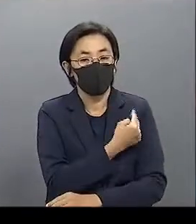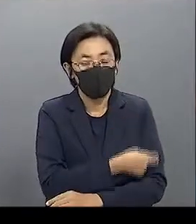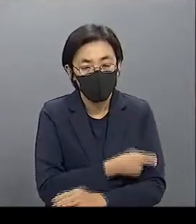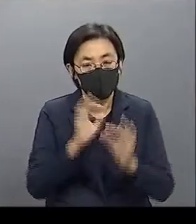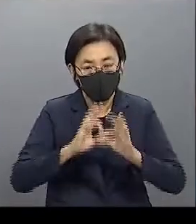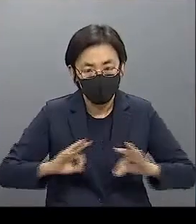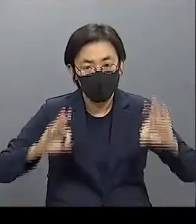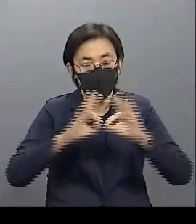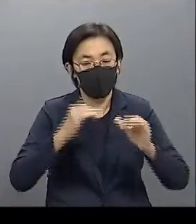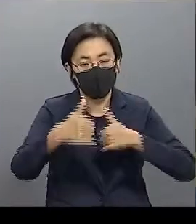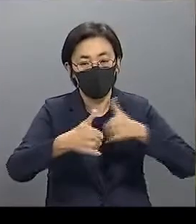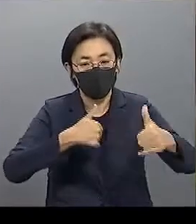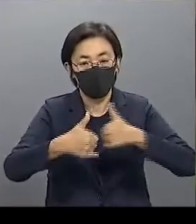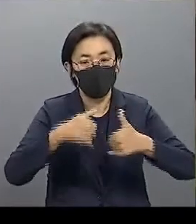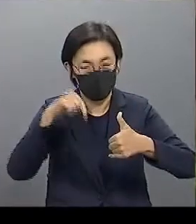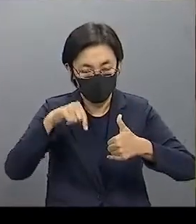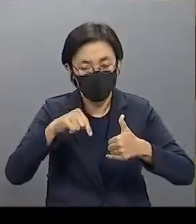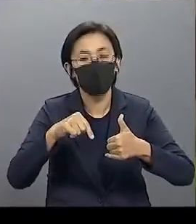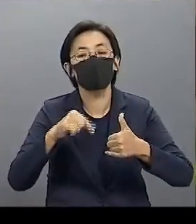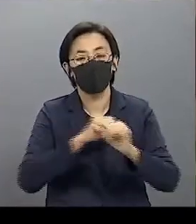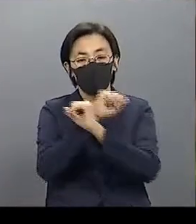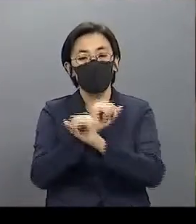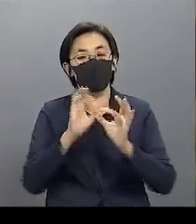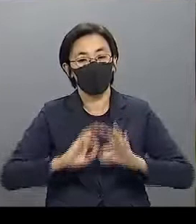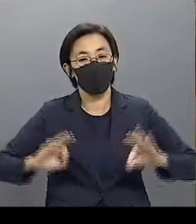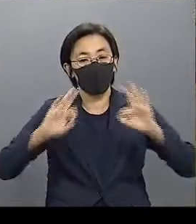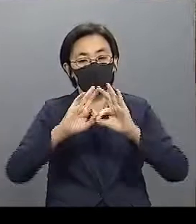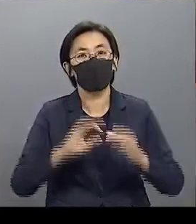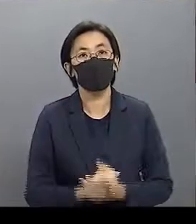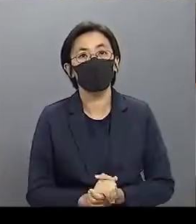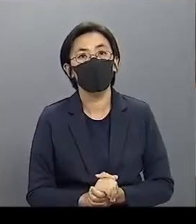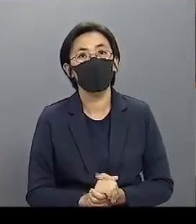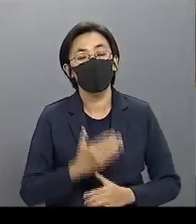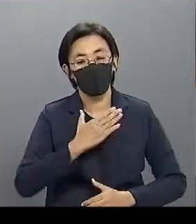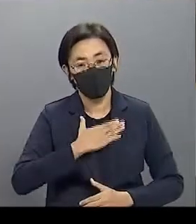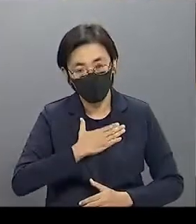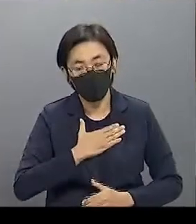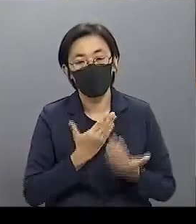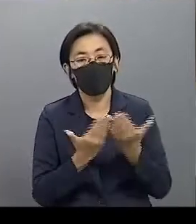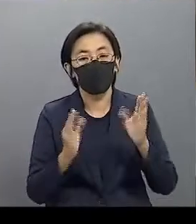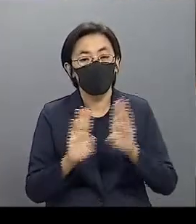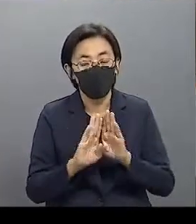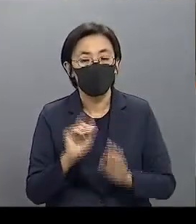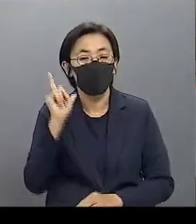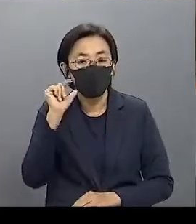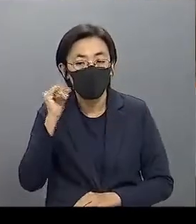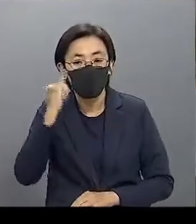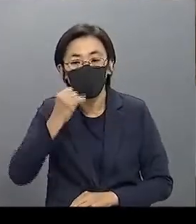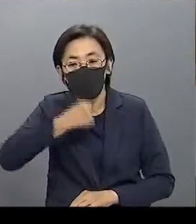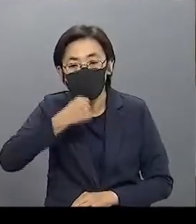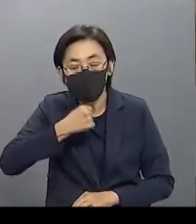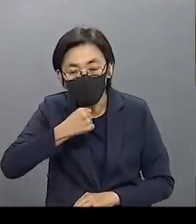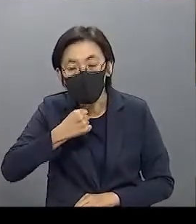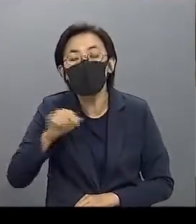ค่ะ โดยส่วนตัวก็คือผมก็มีครอบครัวนะมีทั้งแม่และยายที่เป็นผู้สูงอายุผมก็เ